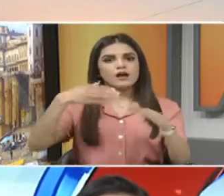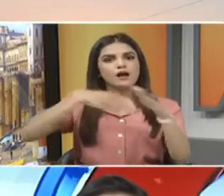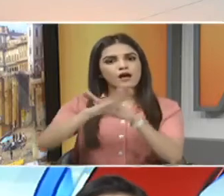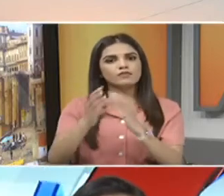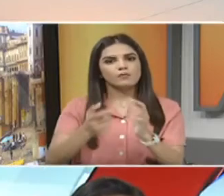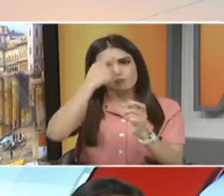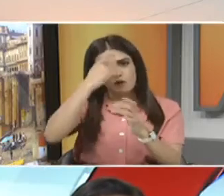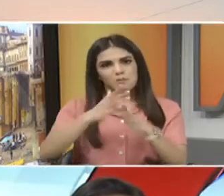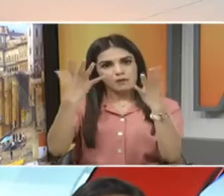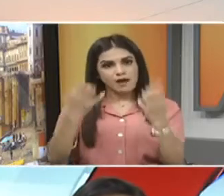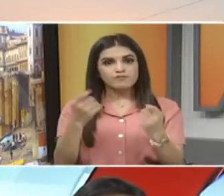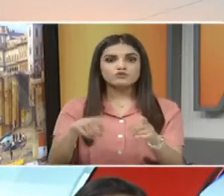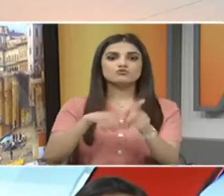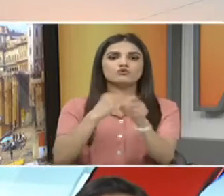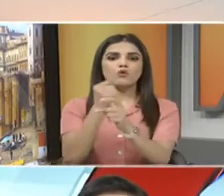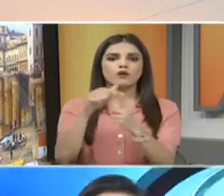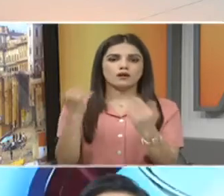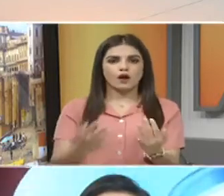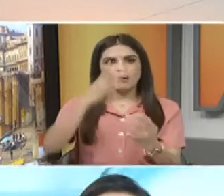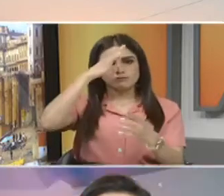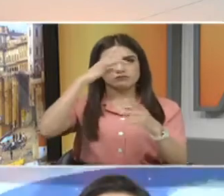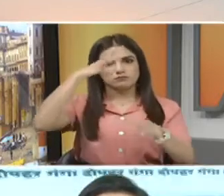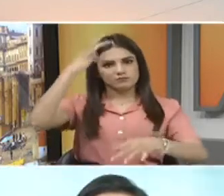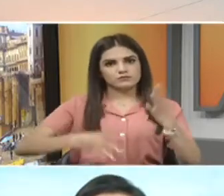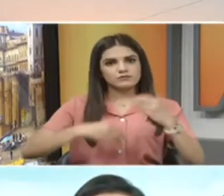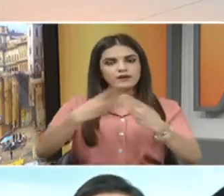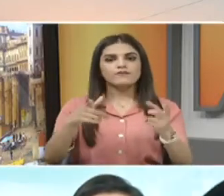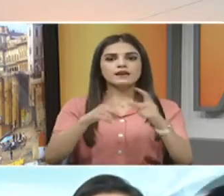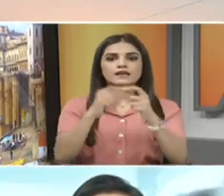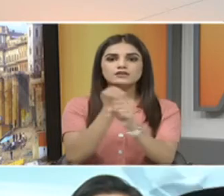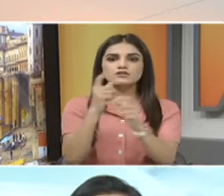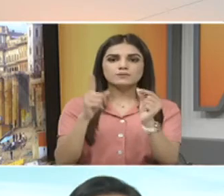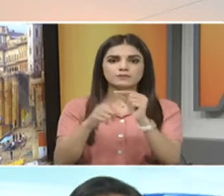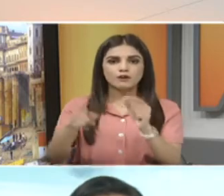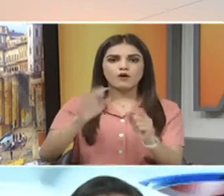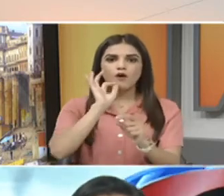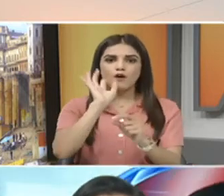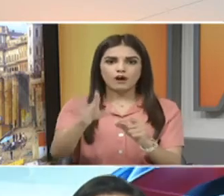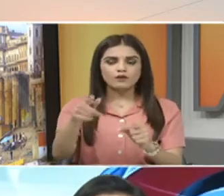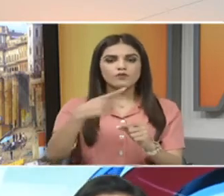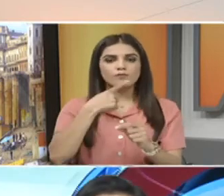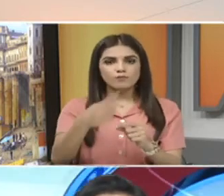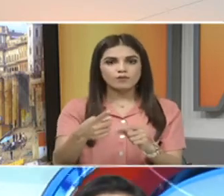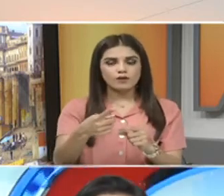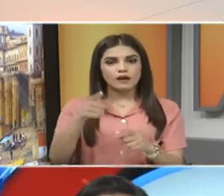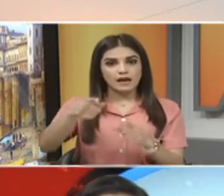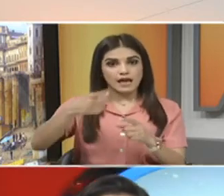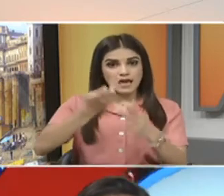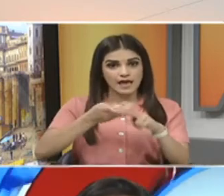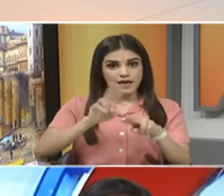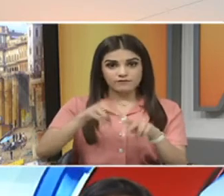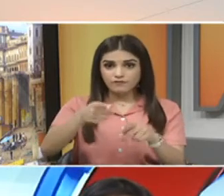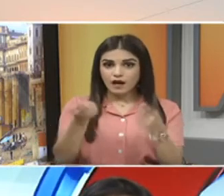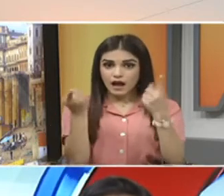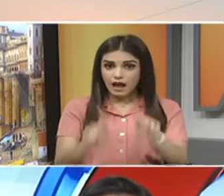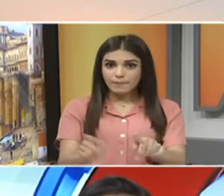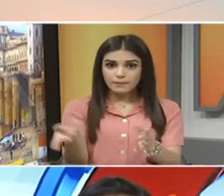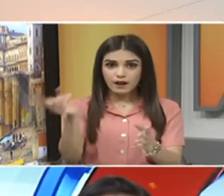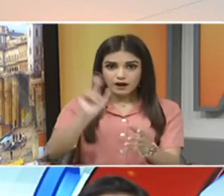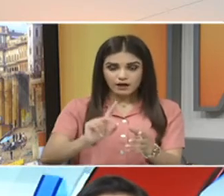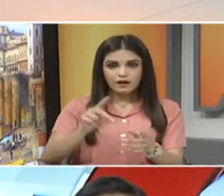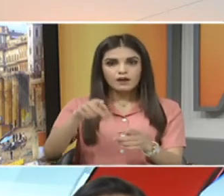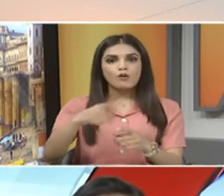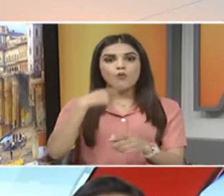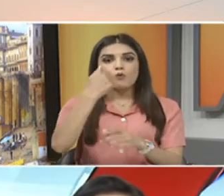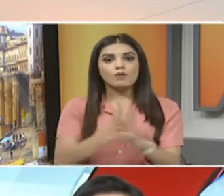पर सीएम सख्त हो गए हैं। सीएम योगी ने डीजीपी को दो टूक कह दिया है कि यदि ऐसी घटना हुई तो